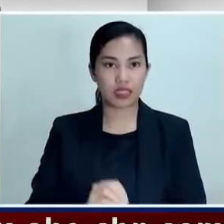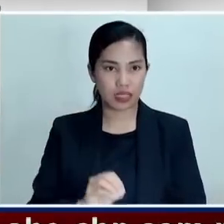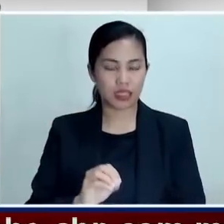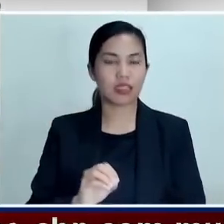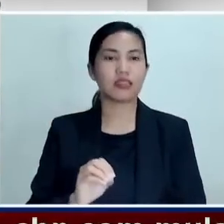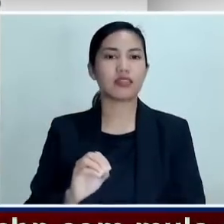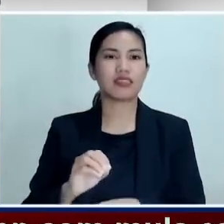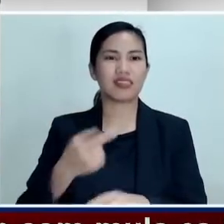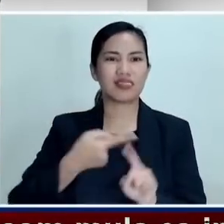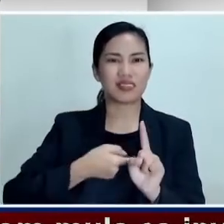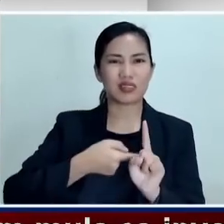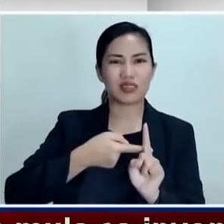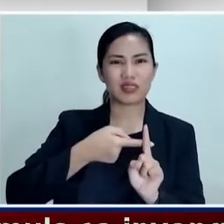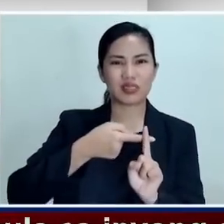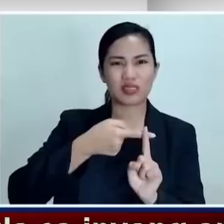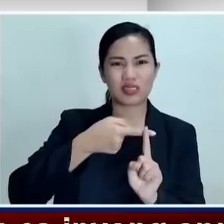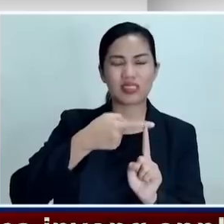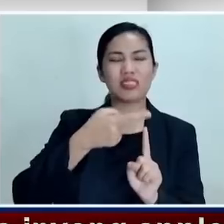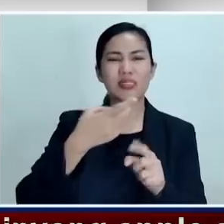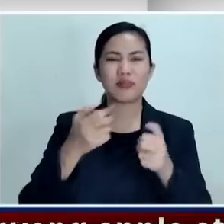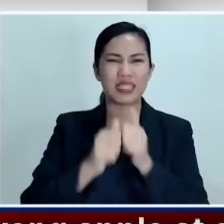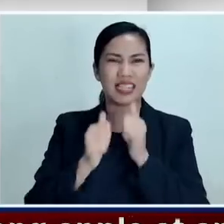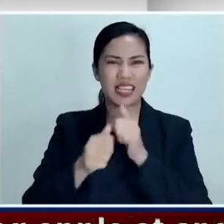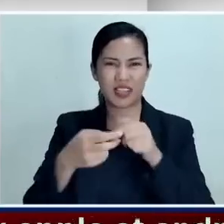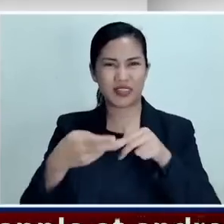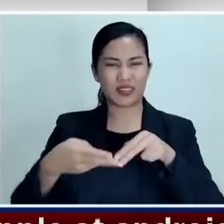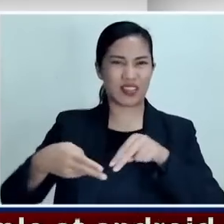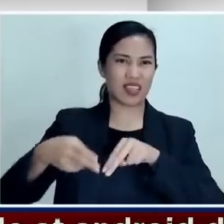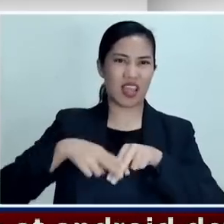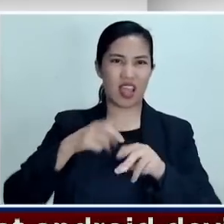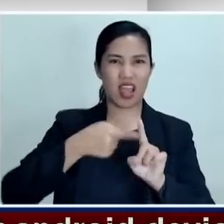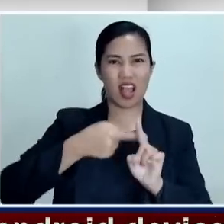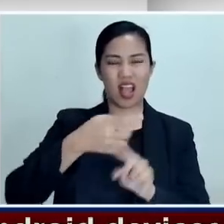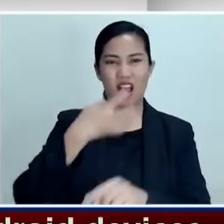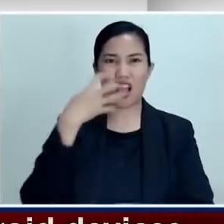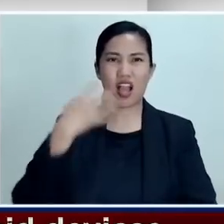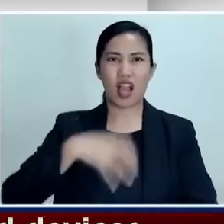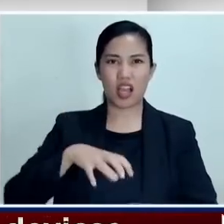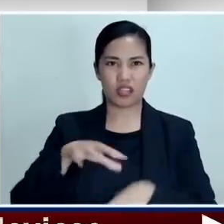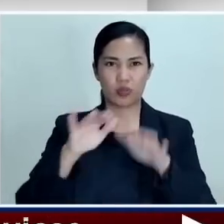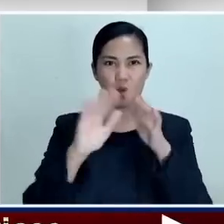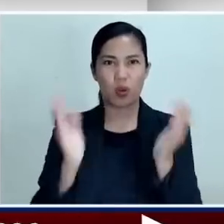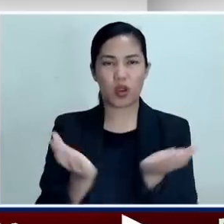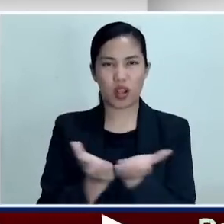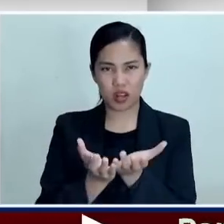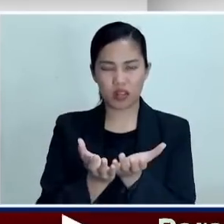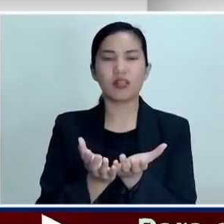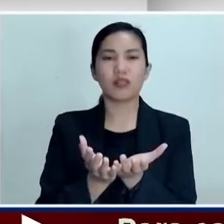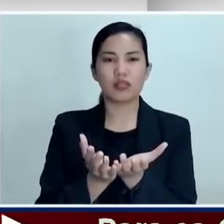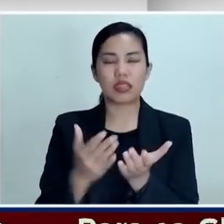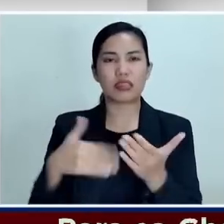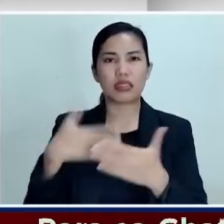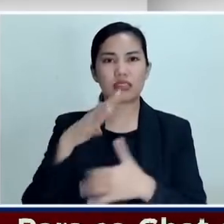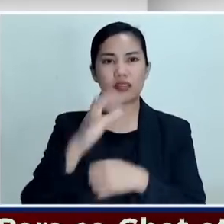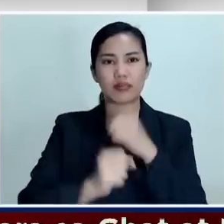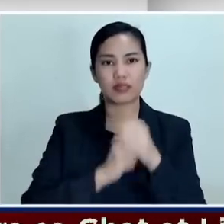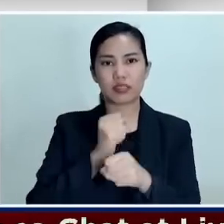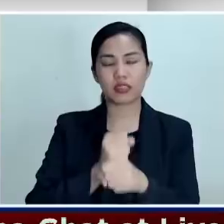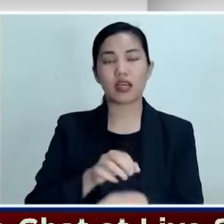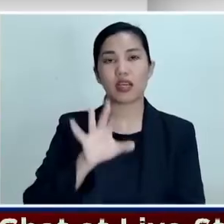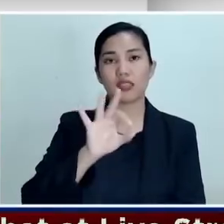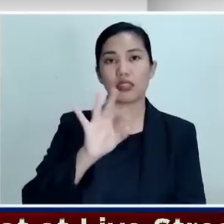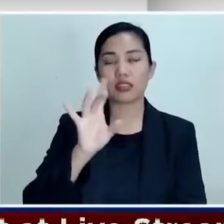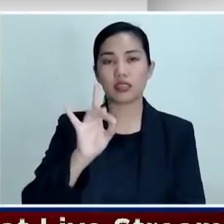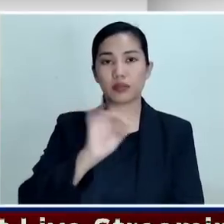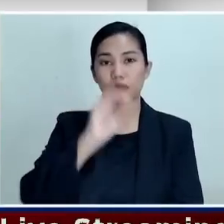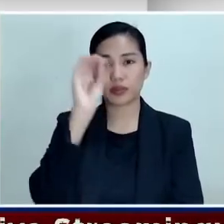Celsius ang pag-init ng global temperature sa loob ng susunod na 5 taon. May 98% naman ang chance ang maitatala